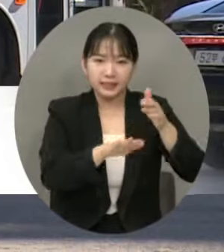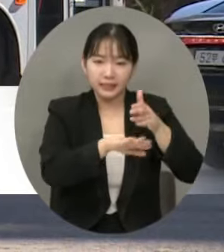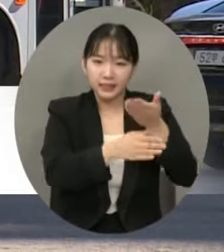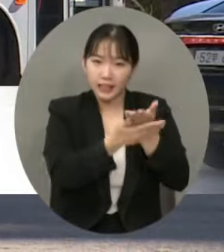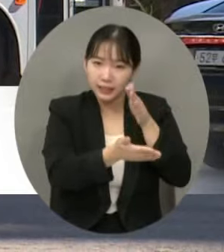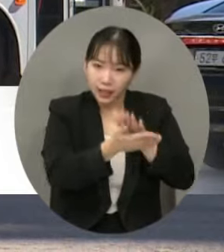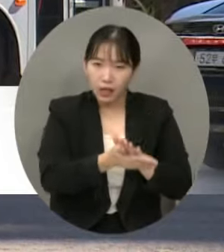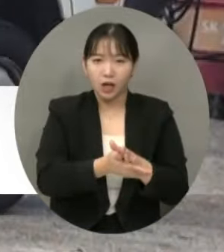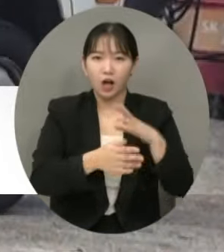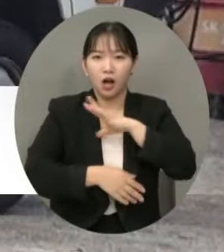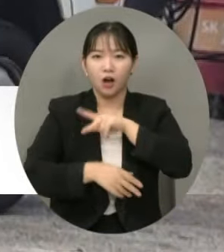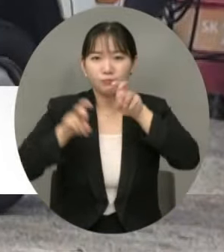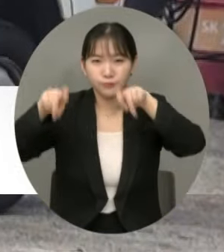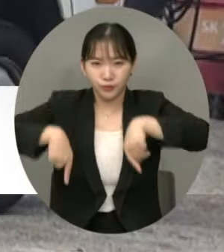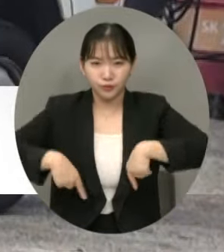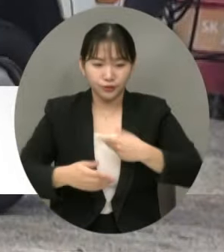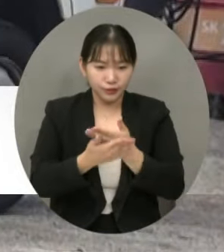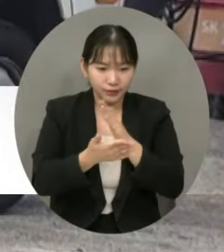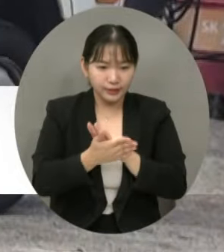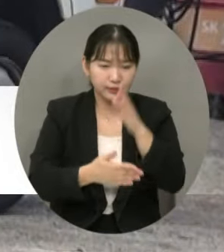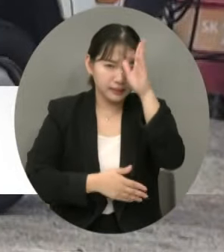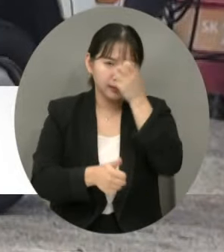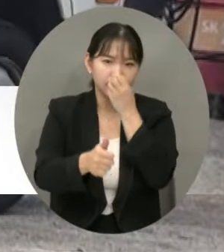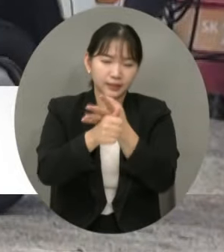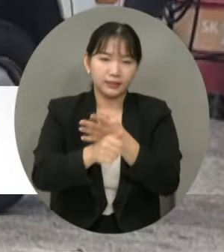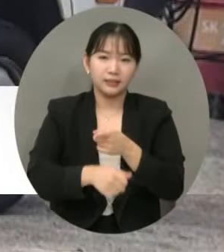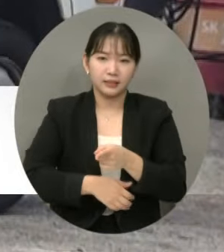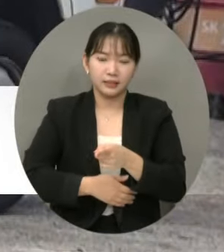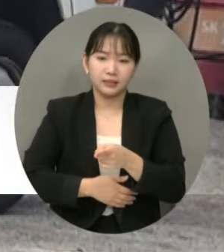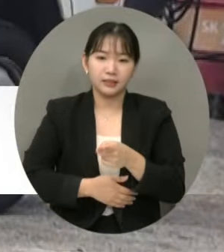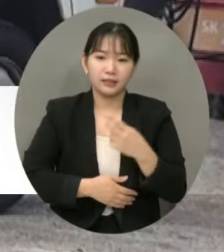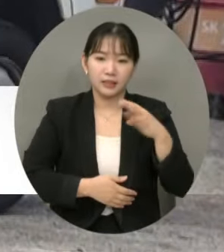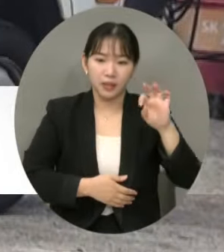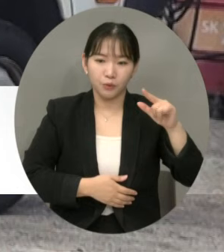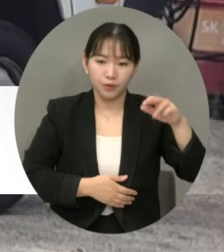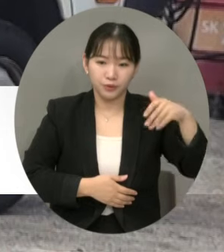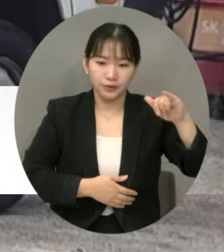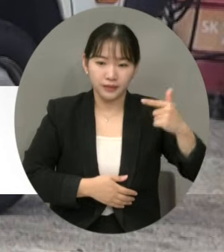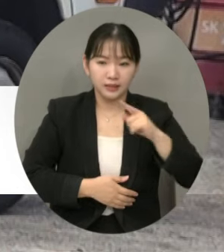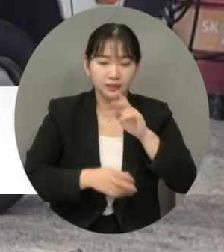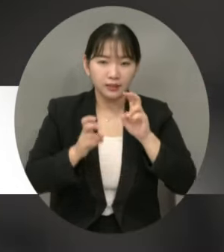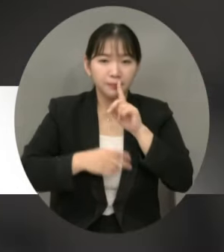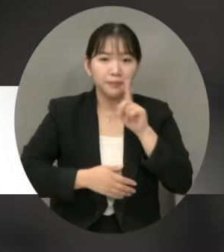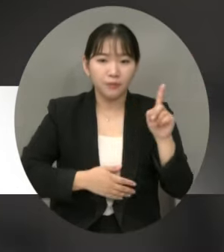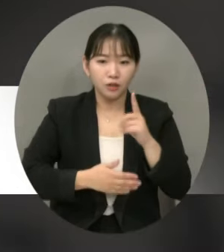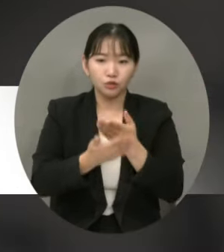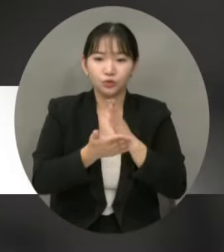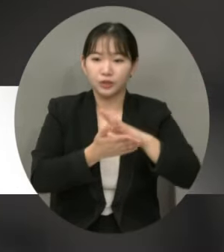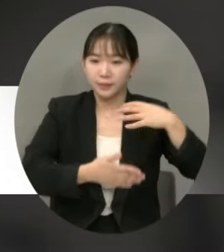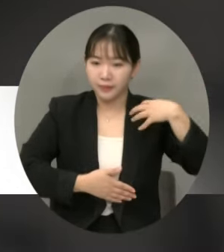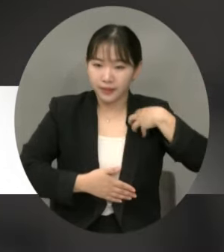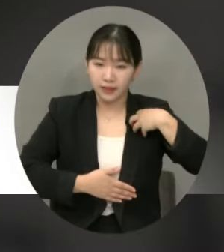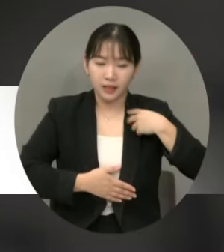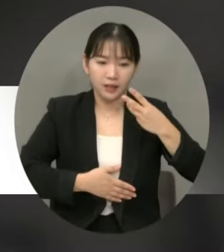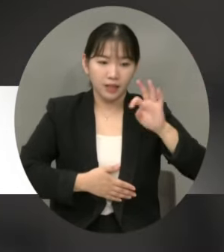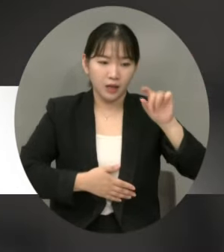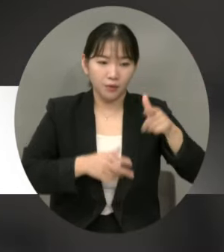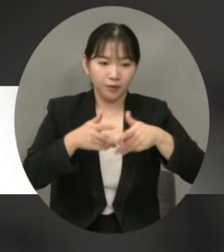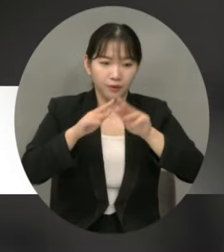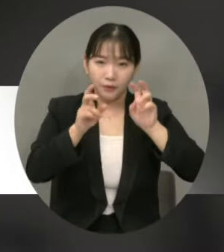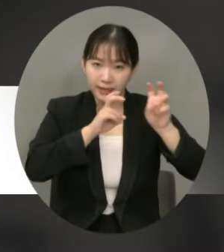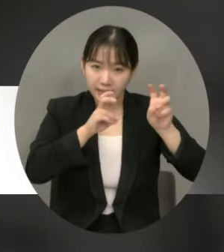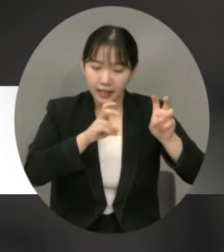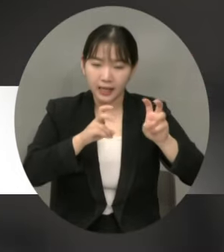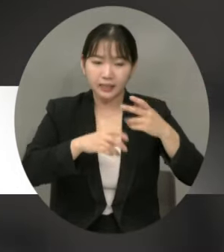무어가 정비를 한 혐의로 경찰에 고발했습니다 태원 유진 은수 측은 버스 정비를 담당했던 태원 공업사가 지난 달